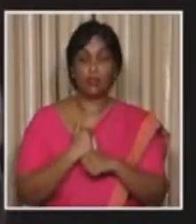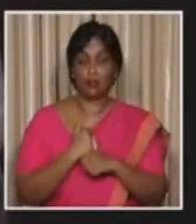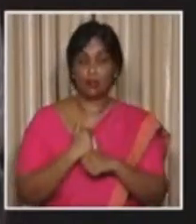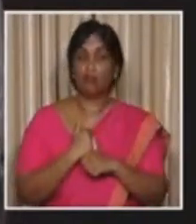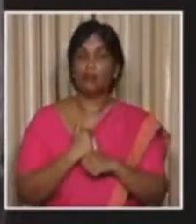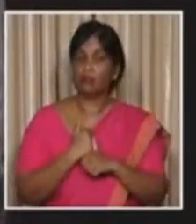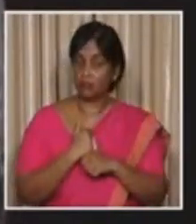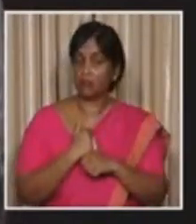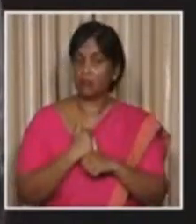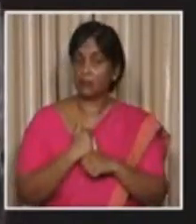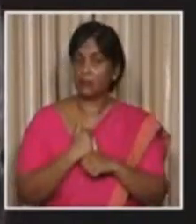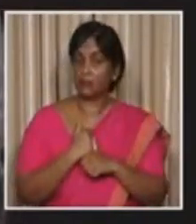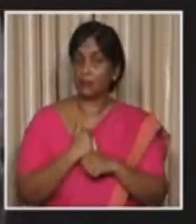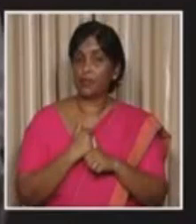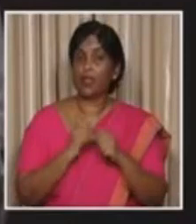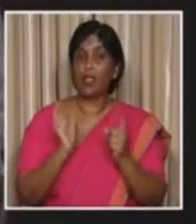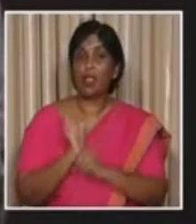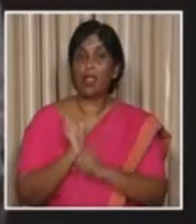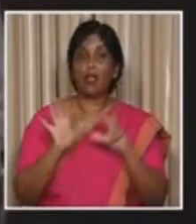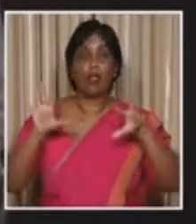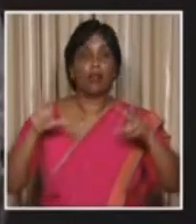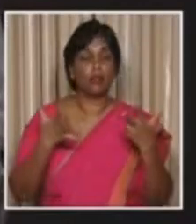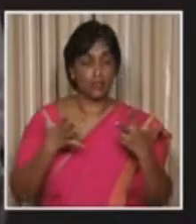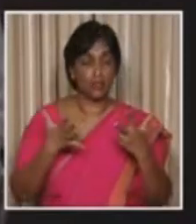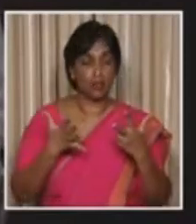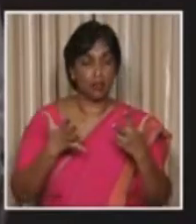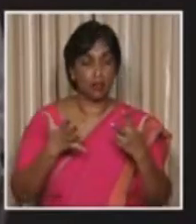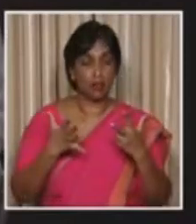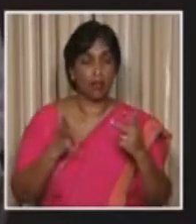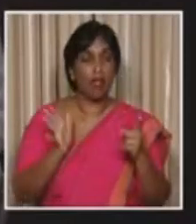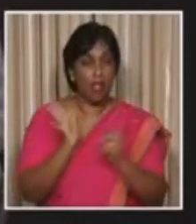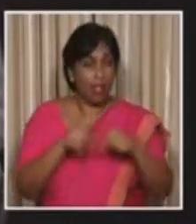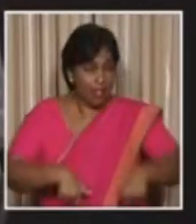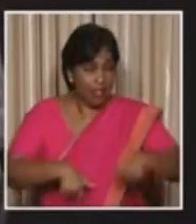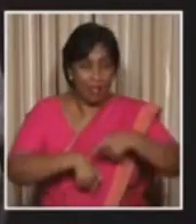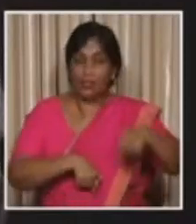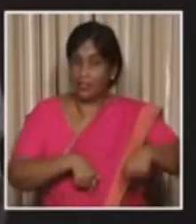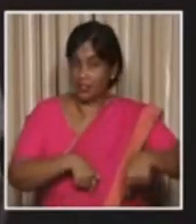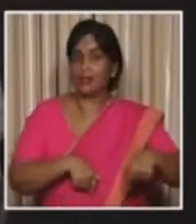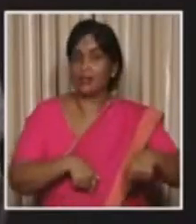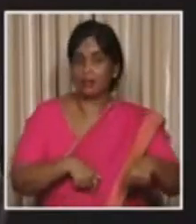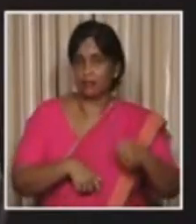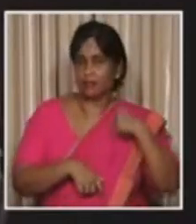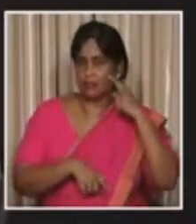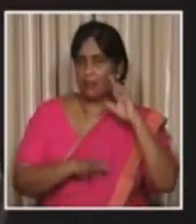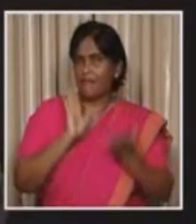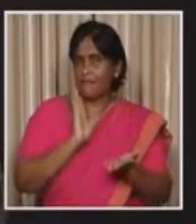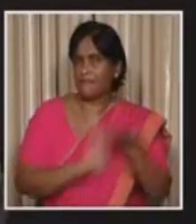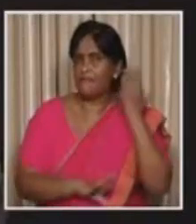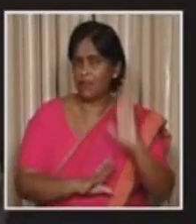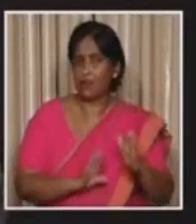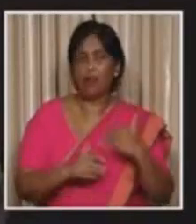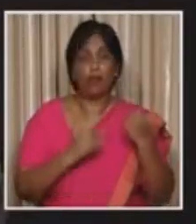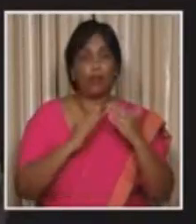තව එක්කෙනෙක් ඉන්නවා රුපියල් ලක්ෂ 800ක් මේ වෙලාවේ මට දන්න තරමට ඊටත් වැඩි වෙන්න